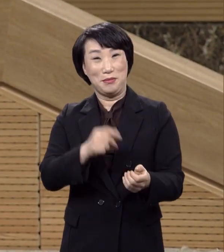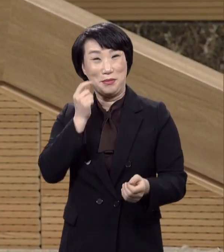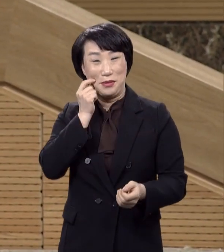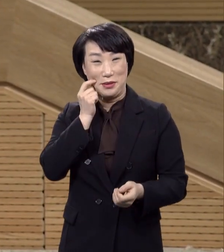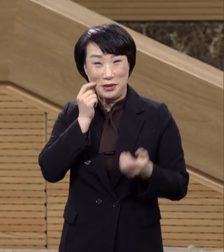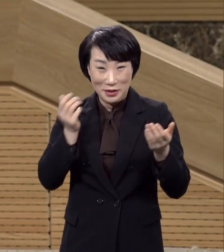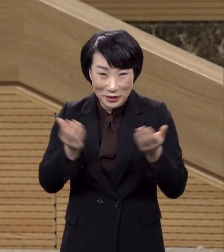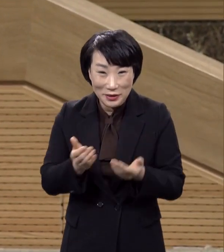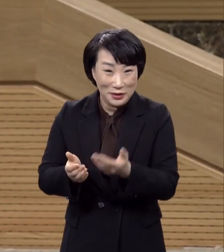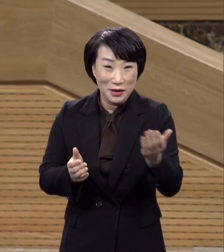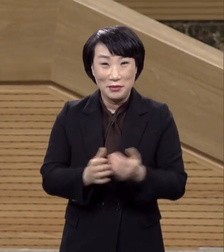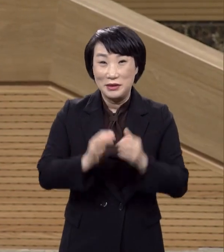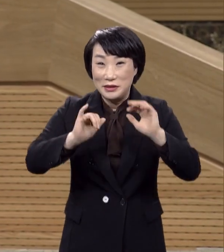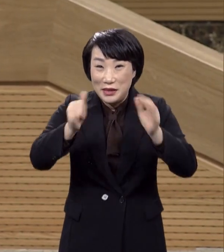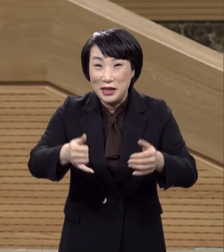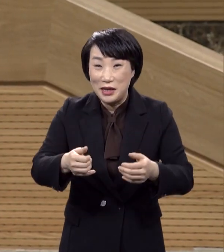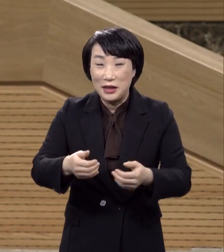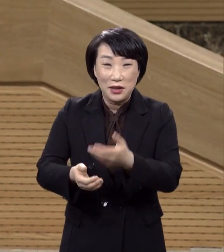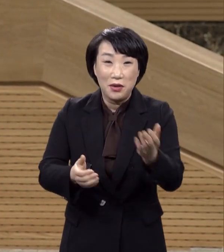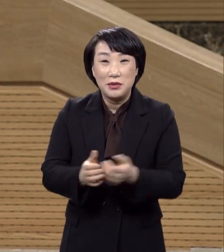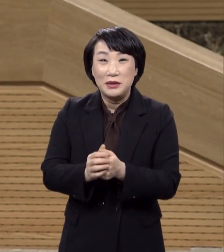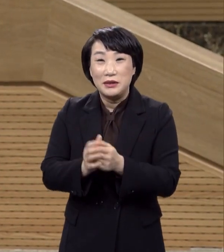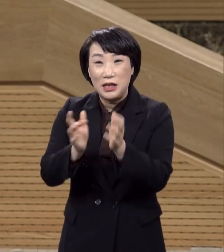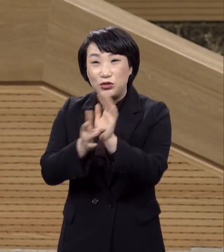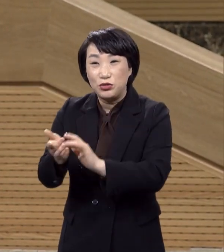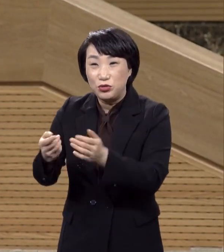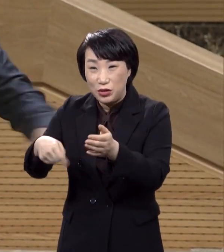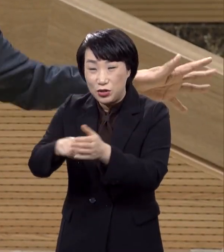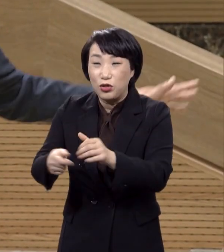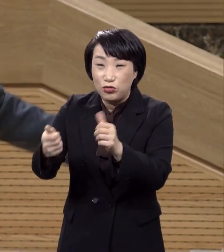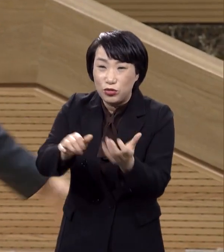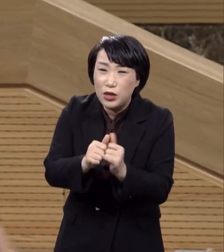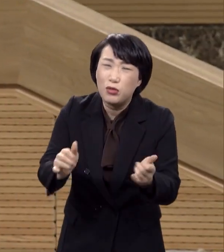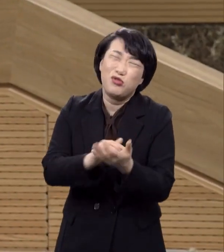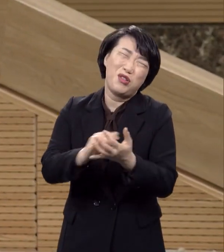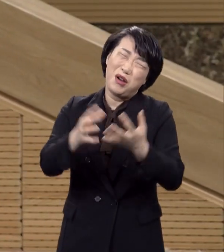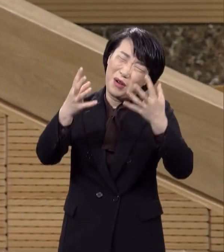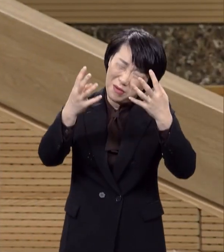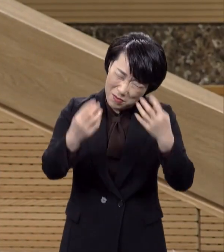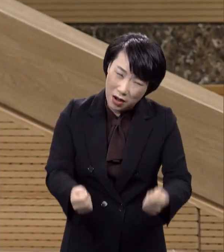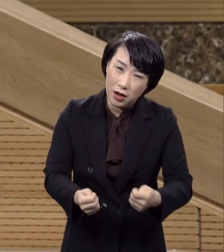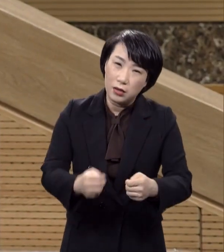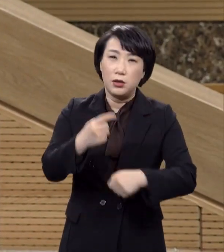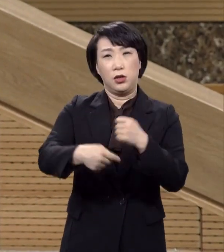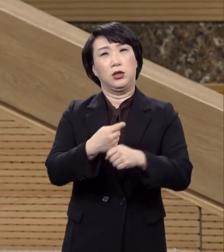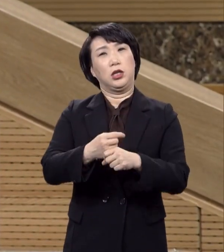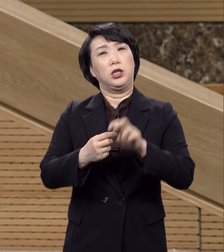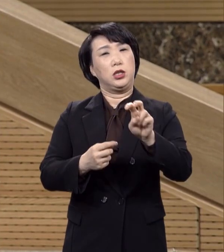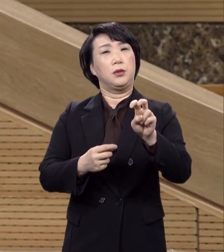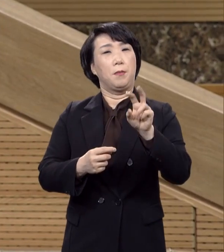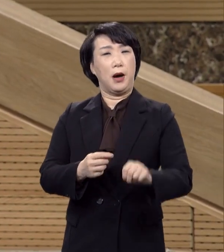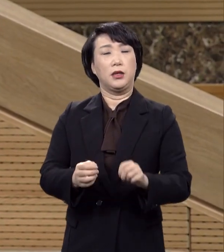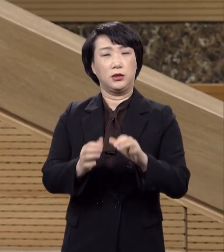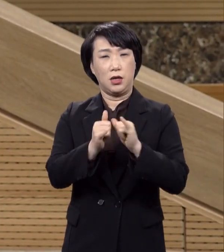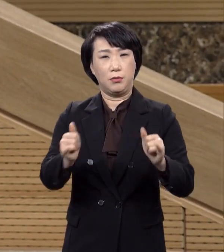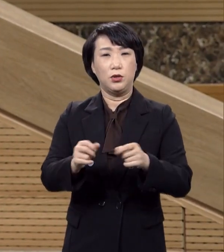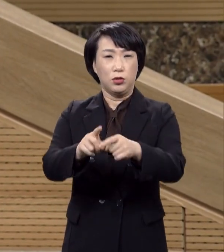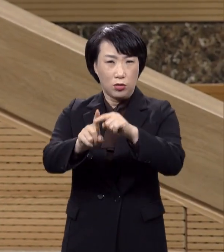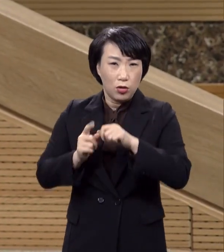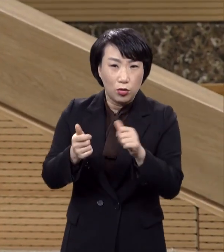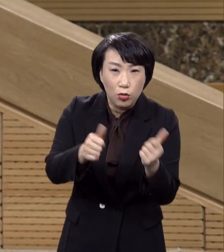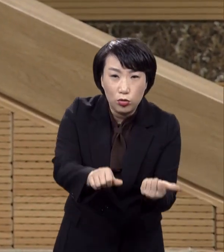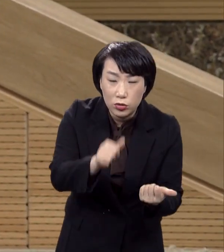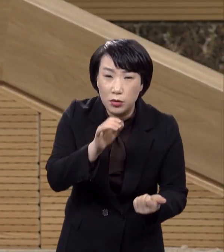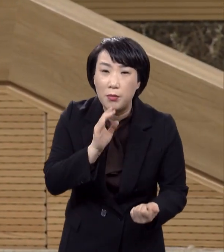사건이었으며, 이 세상에 그를 위해 죽는 사람이 수없이 1년에 20만 명씩 지금도 죽어간다 이 말이요.